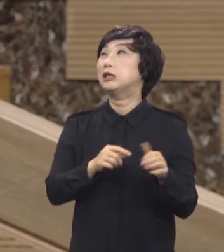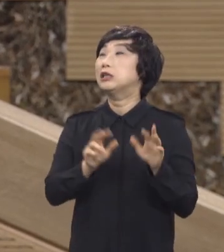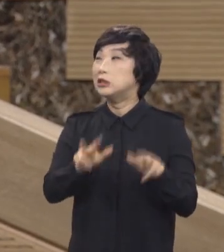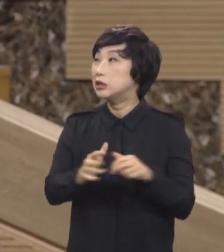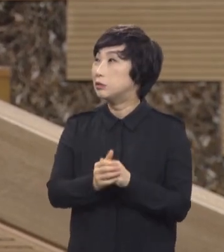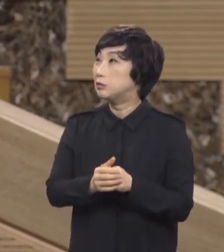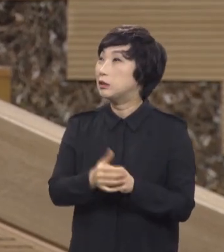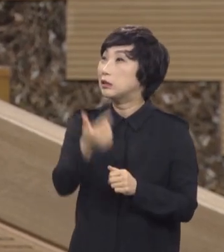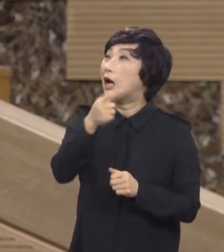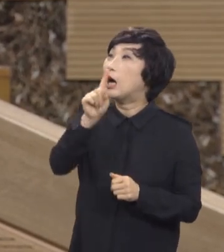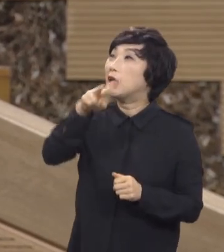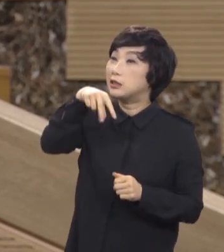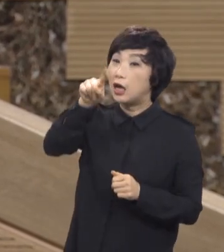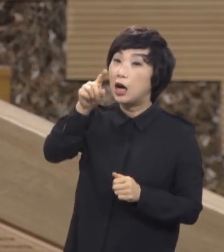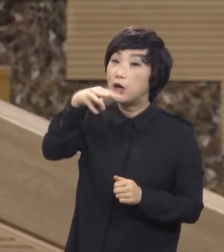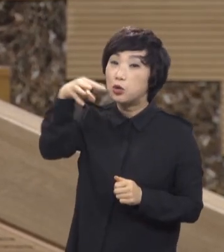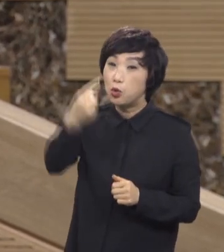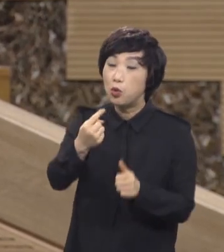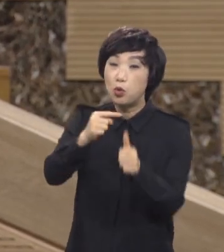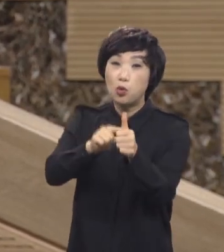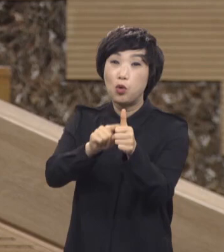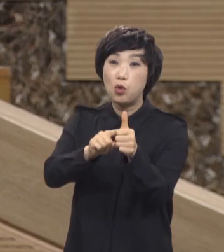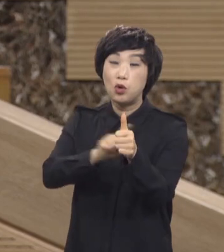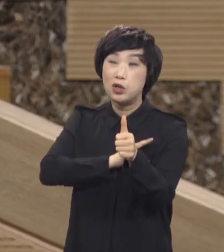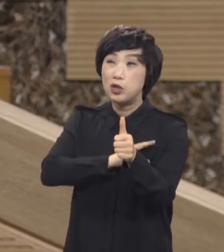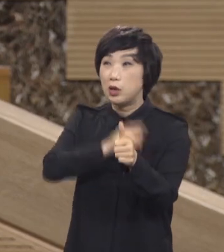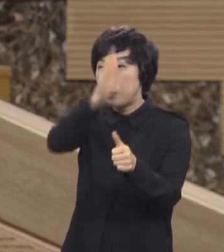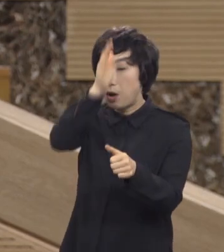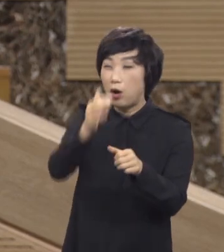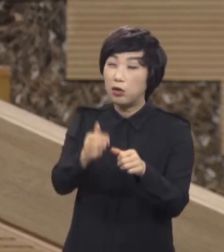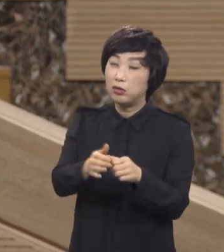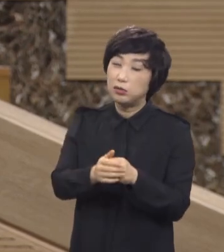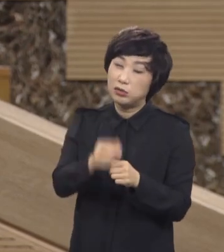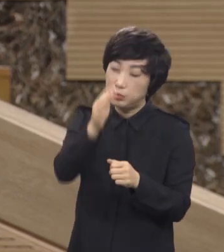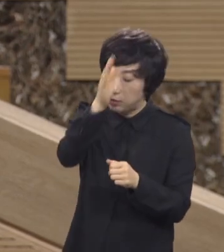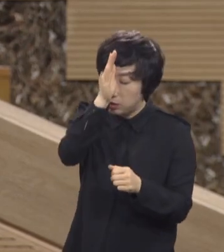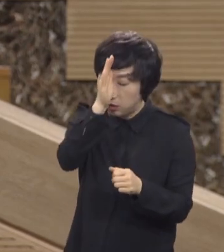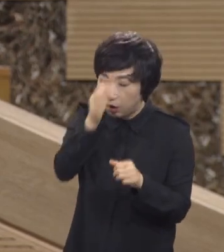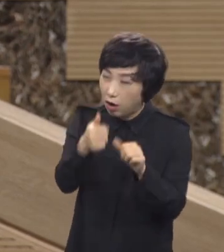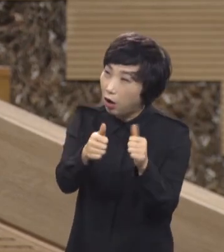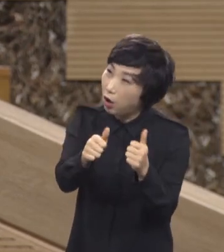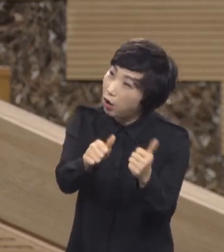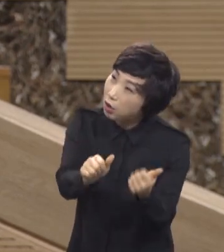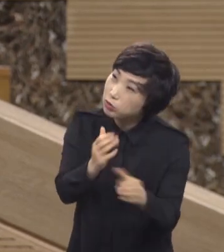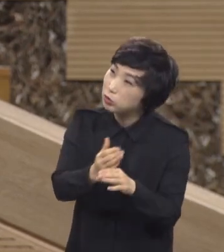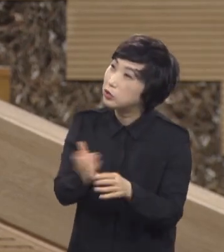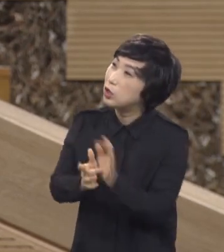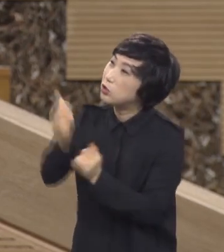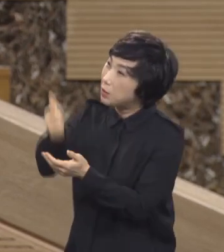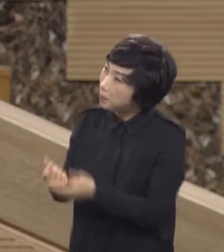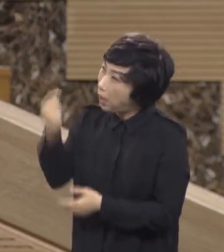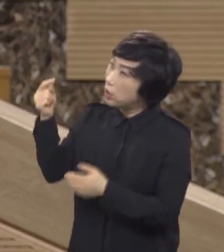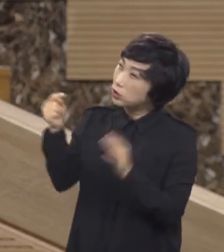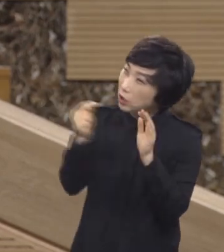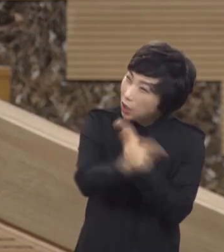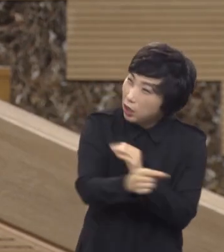지금 곧 죽게 생겼습니다 빨리 와서 고쳐주시기 바랍니다